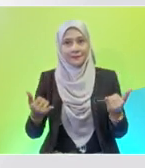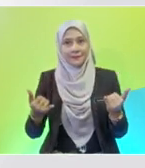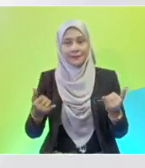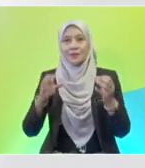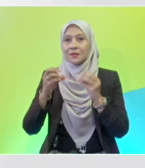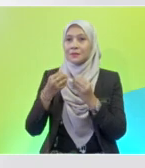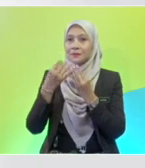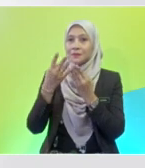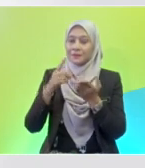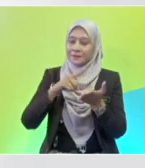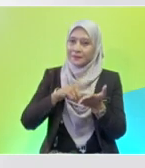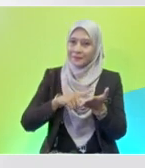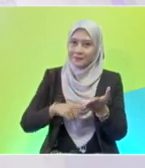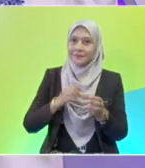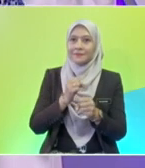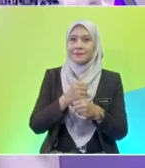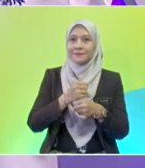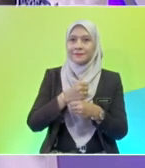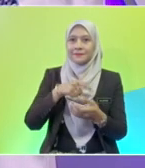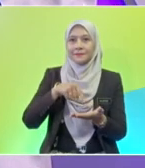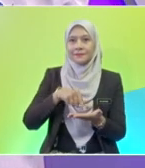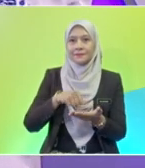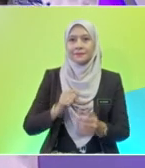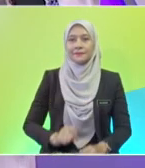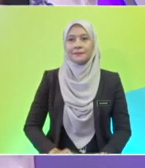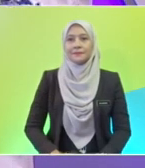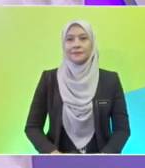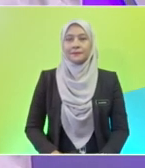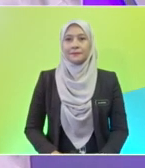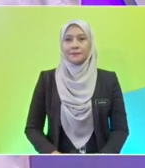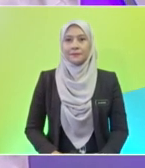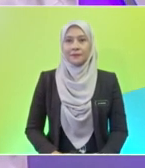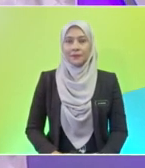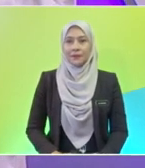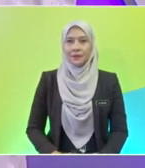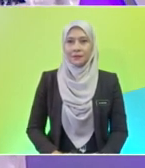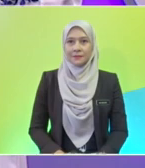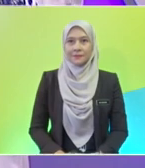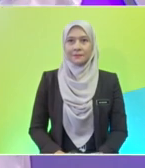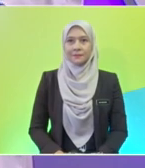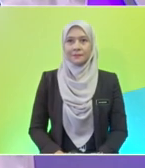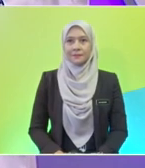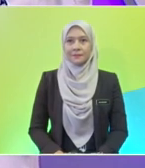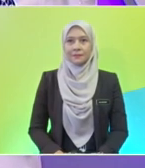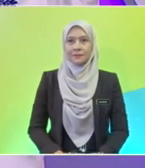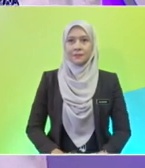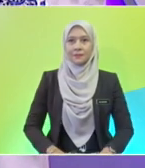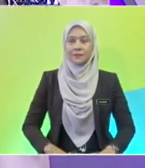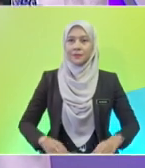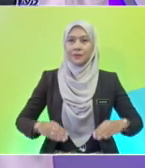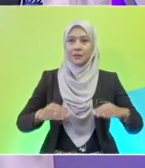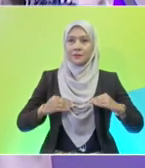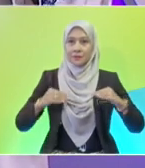sesi kita pada hari ini bagaimana kalau seperti yang telah ditetapkan Aras kesukaran adalah